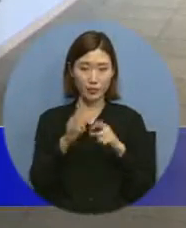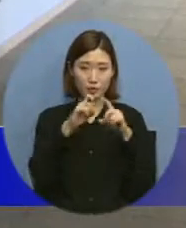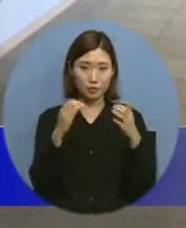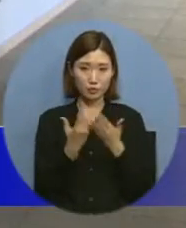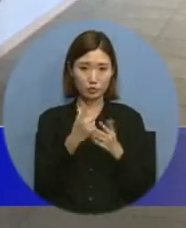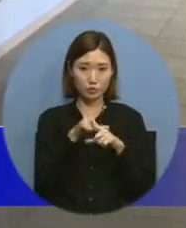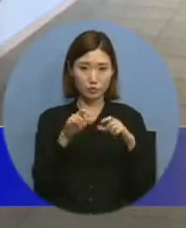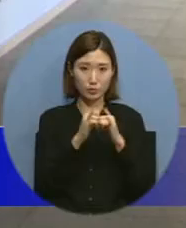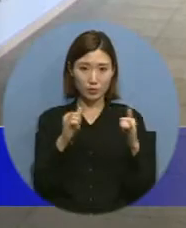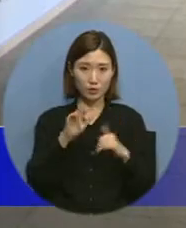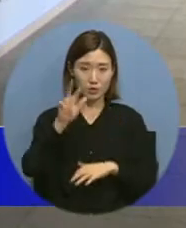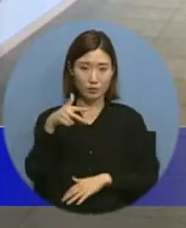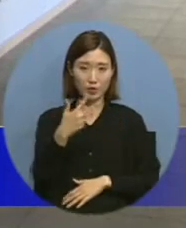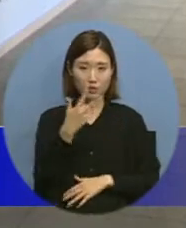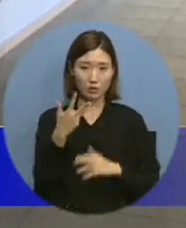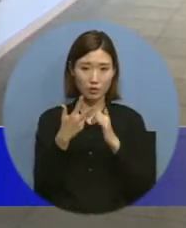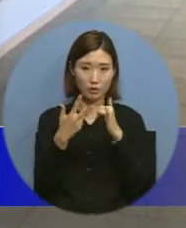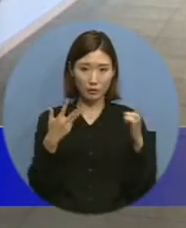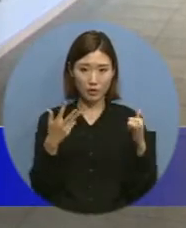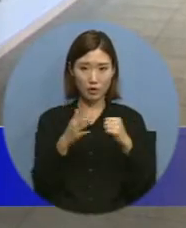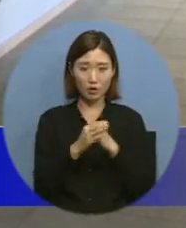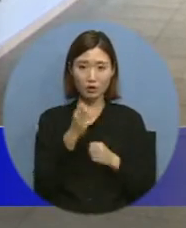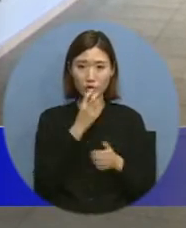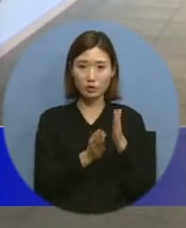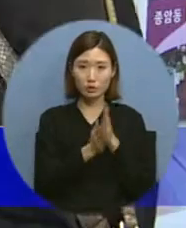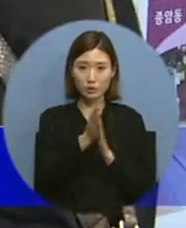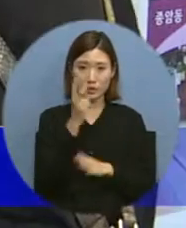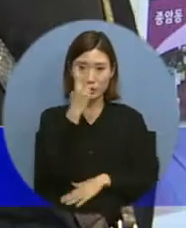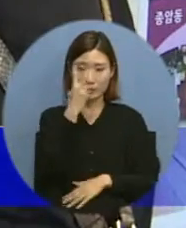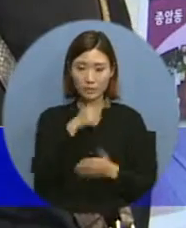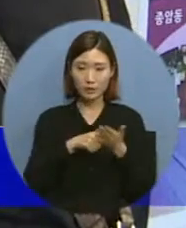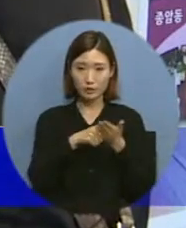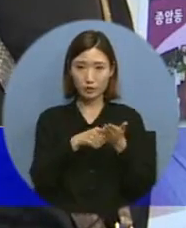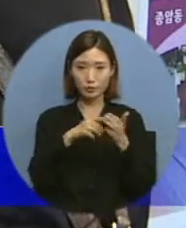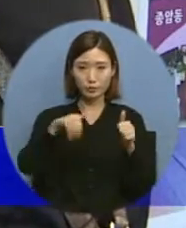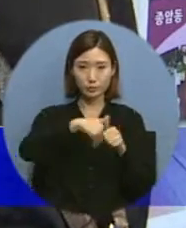주민 208명은 지난 2월 서울시에 감사를 청구했습니다.